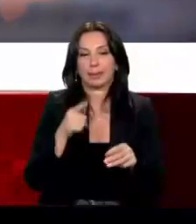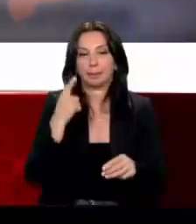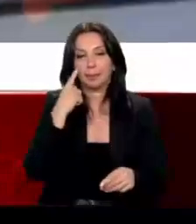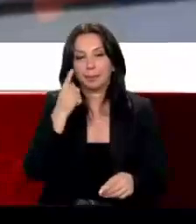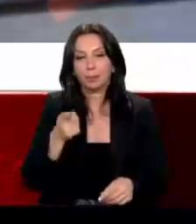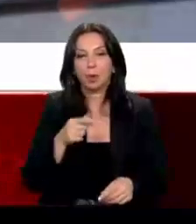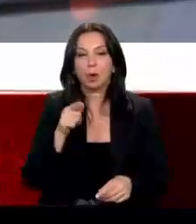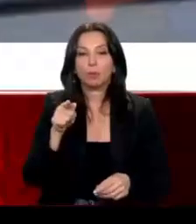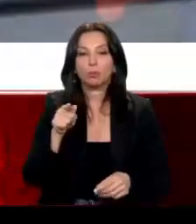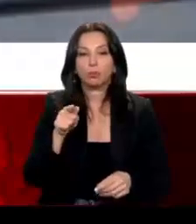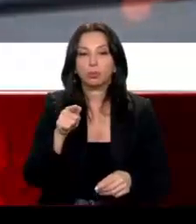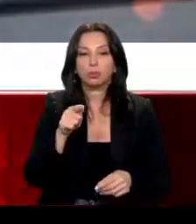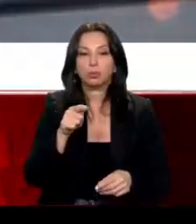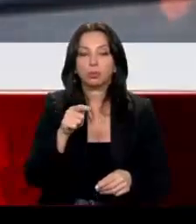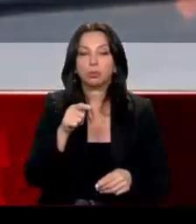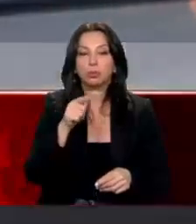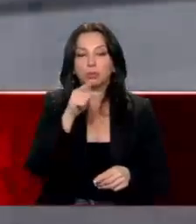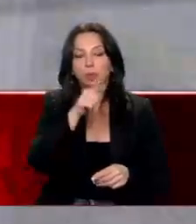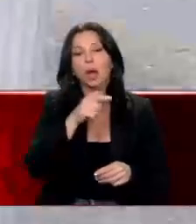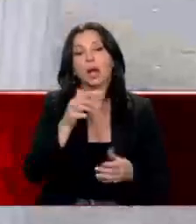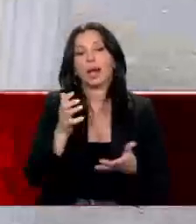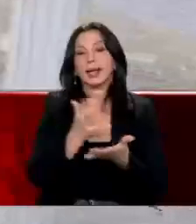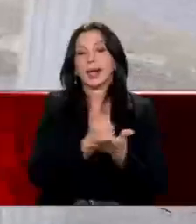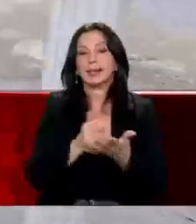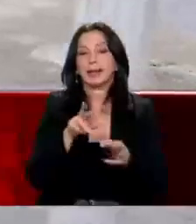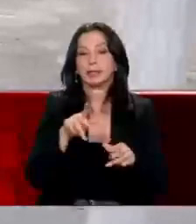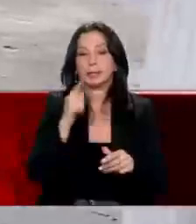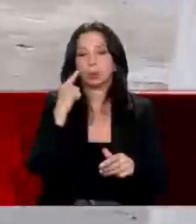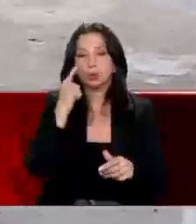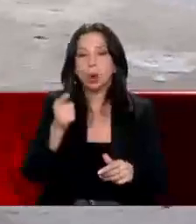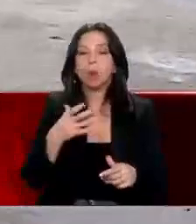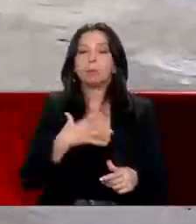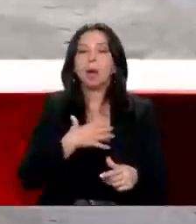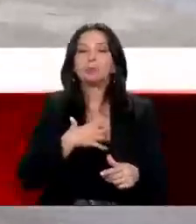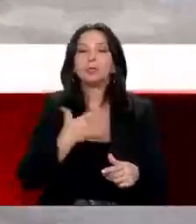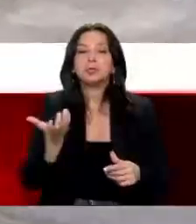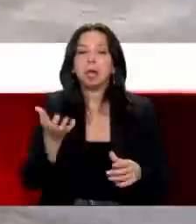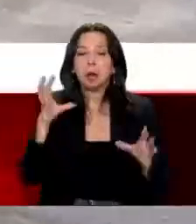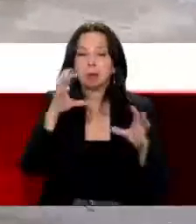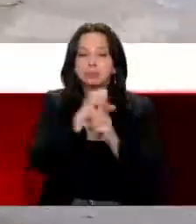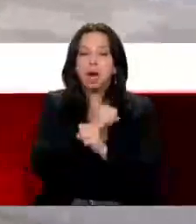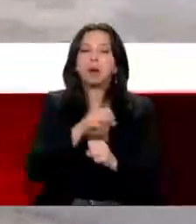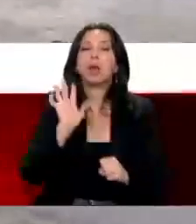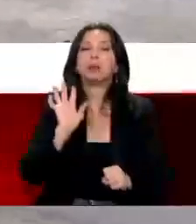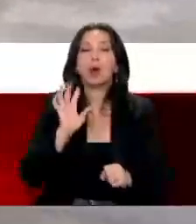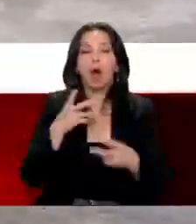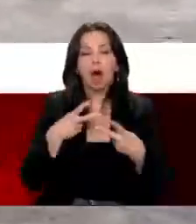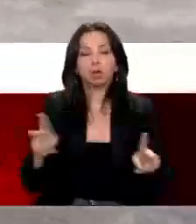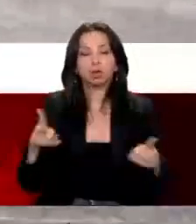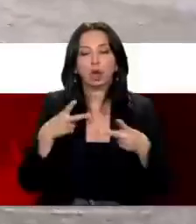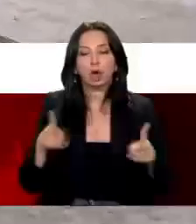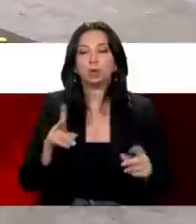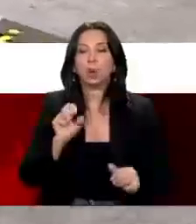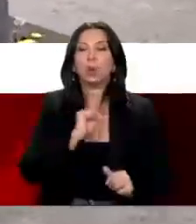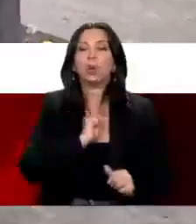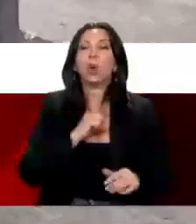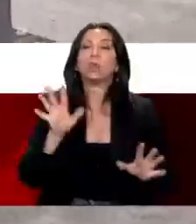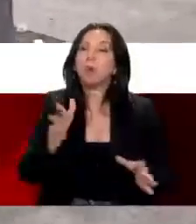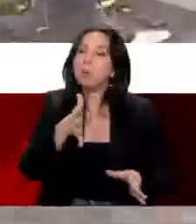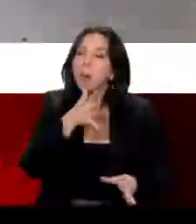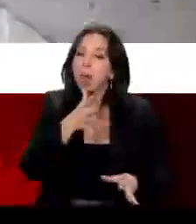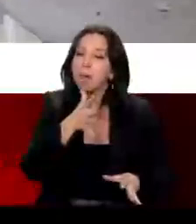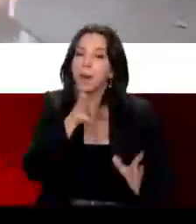işleri yapıyorlar. Bu bir kazanç kapısı haline geldi. Ne saklıyor ne sakınıyorlar. Sosyal medya fenomenleri bunu açık ve aleni bir